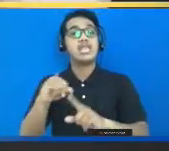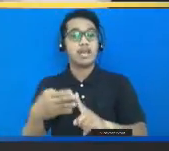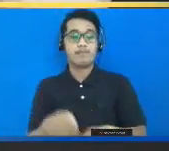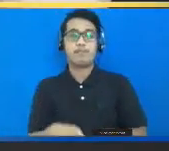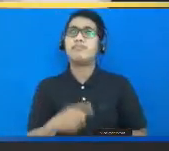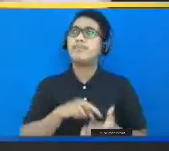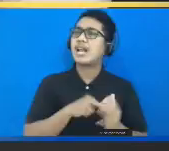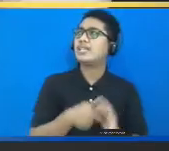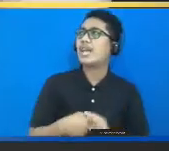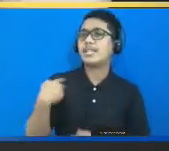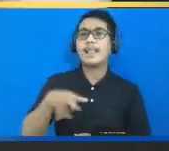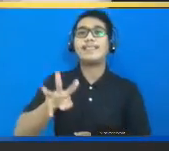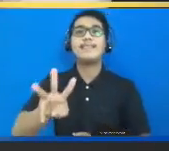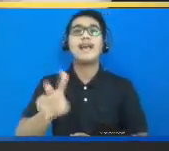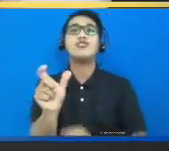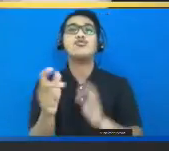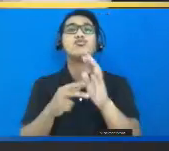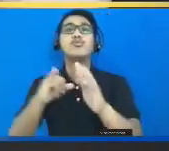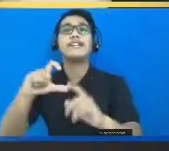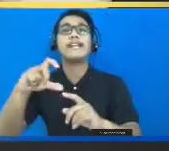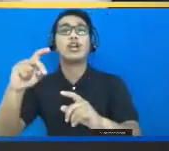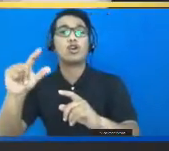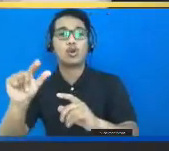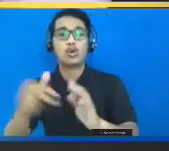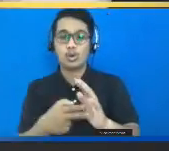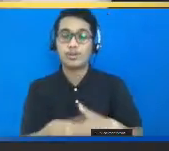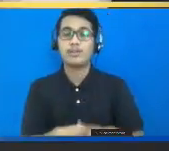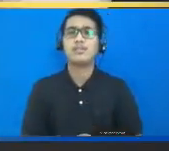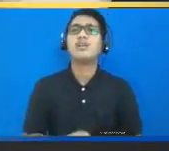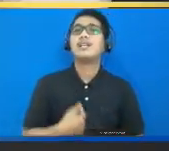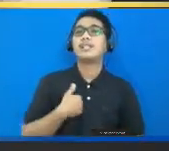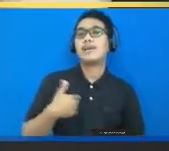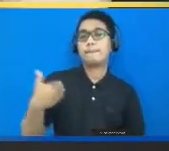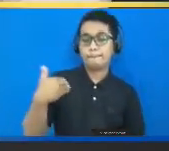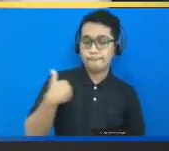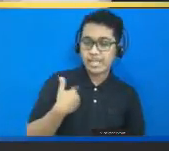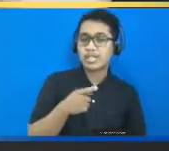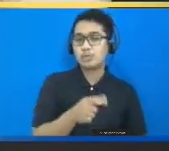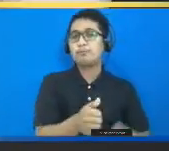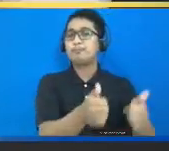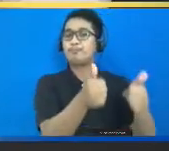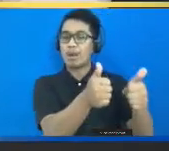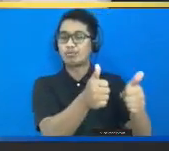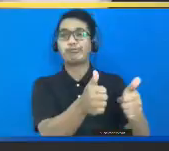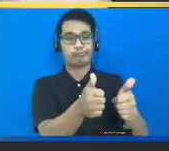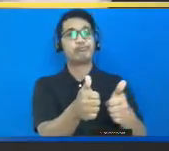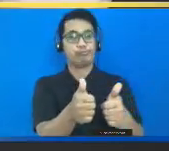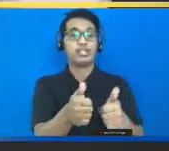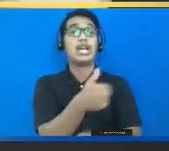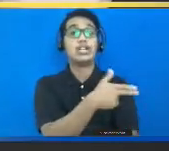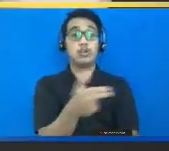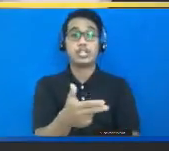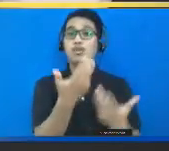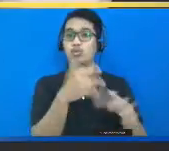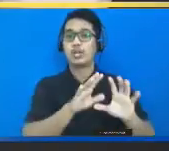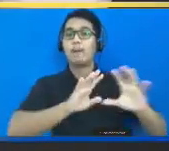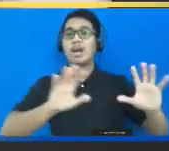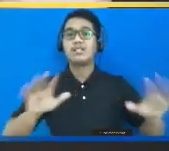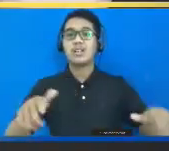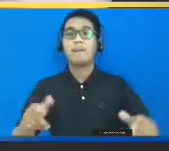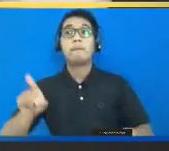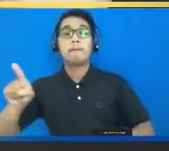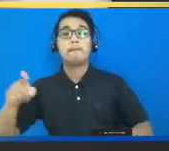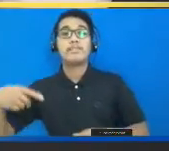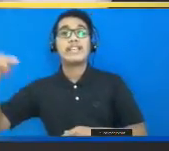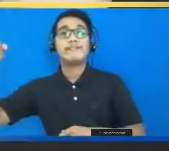baru ya Jadi ini ini sesuatu yang menurut saya sih Apa itu good gitu ya ini Indonesia tuh dah banyak dipercaya